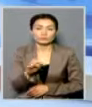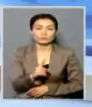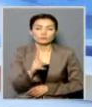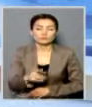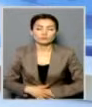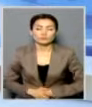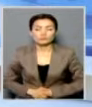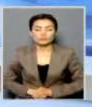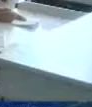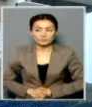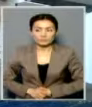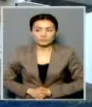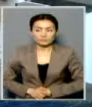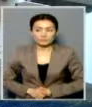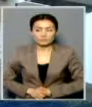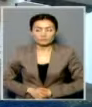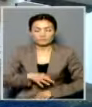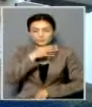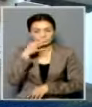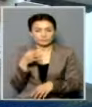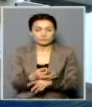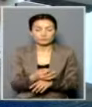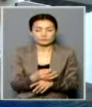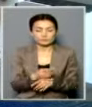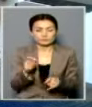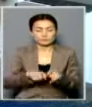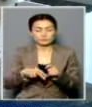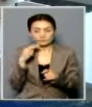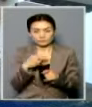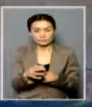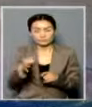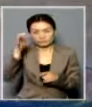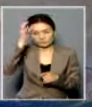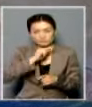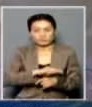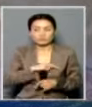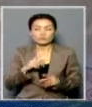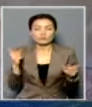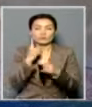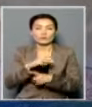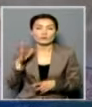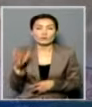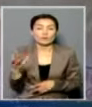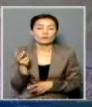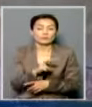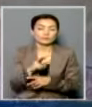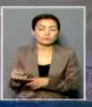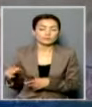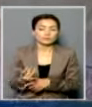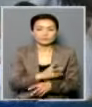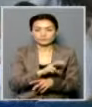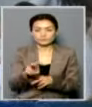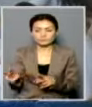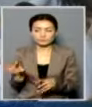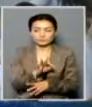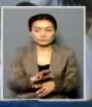ago департамент по обеспечению качества сфере образования проводит мониторинг с посещением и без посещения